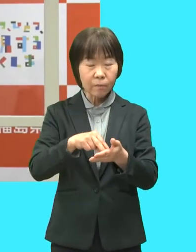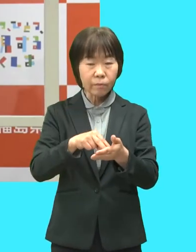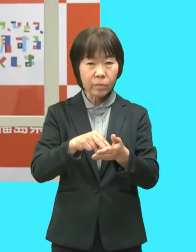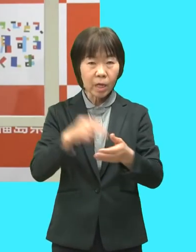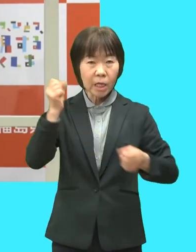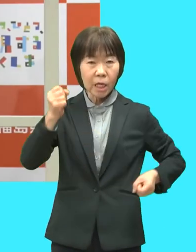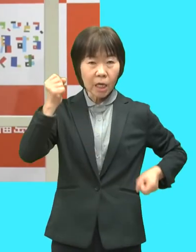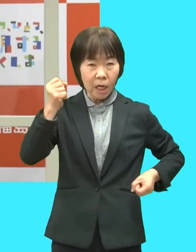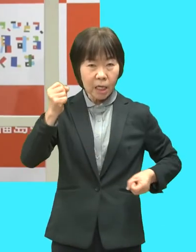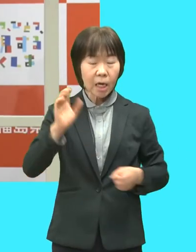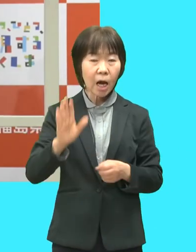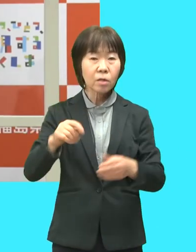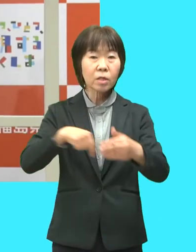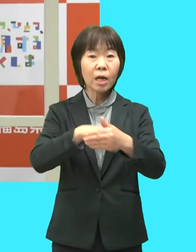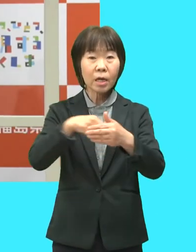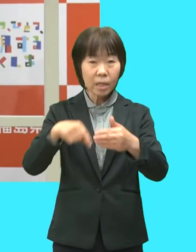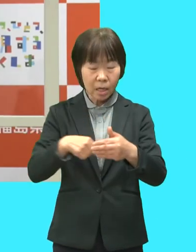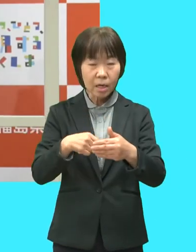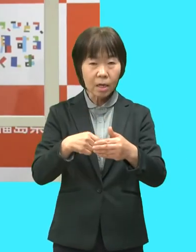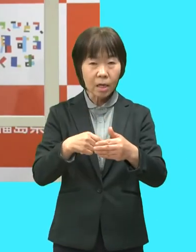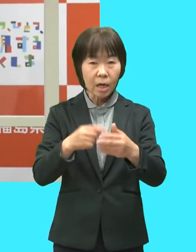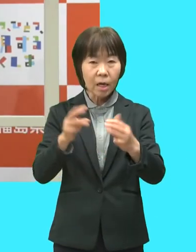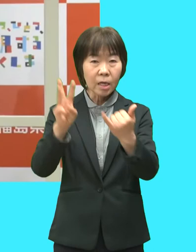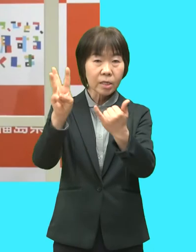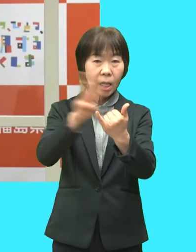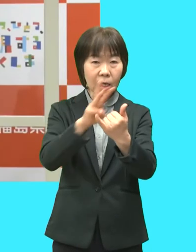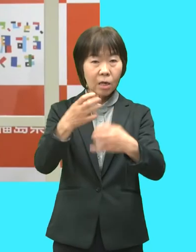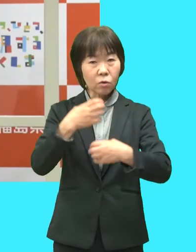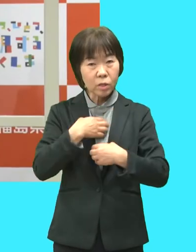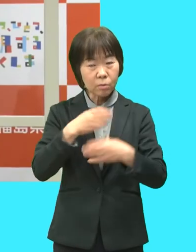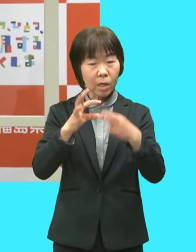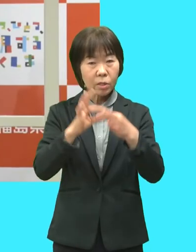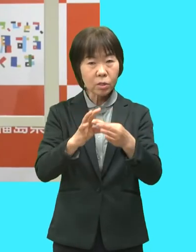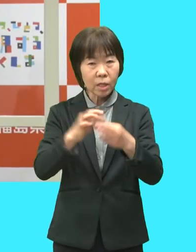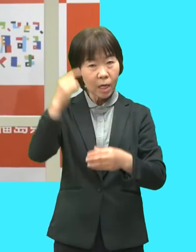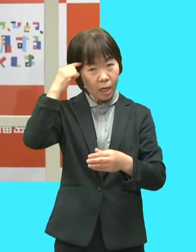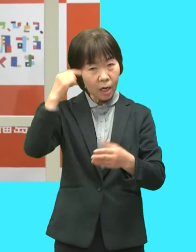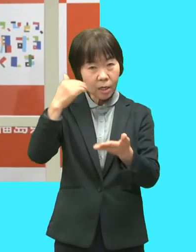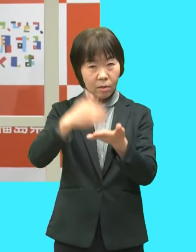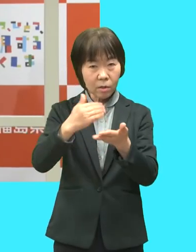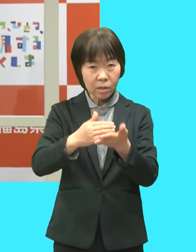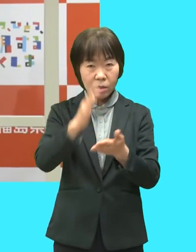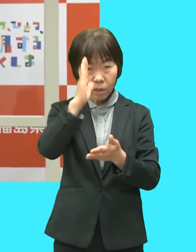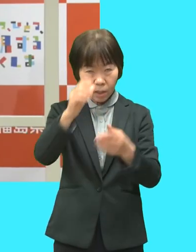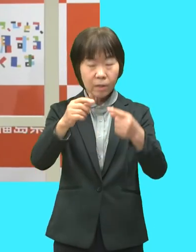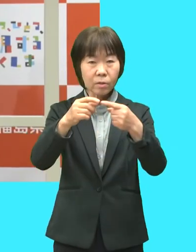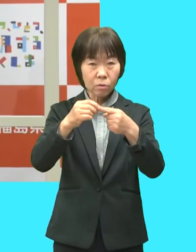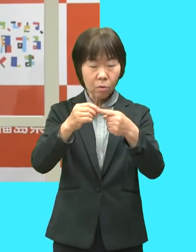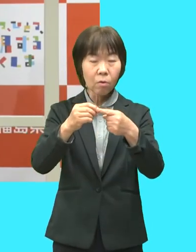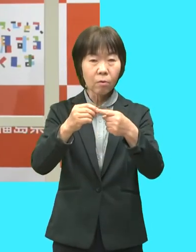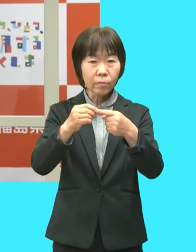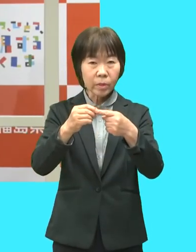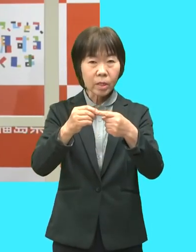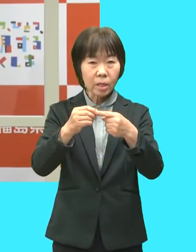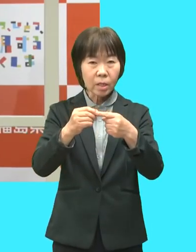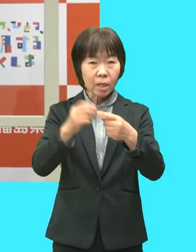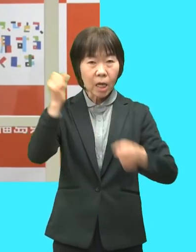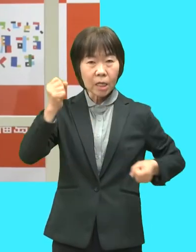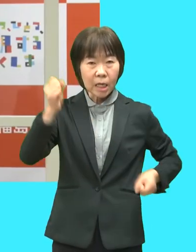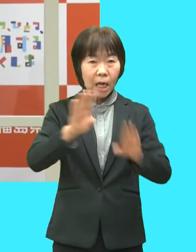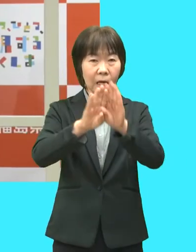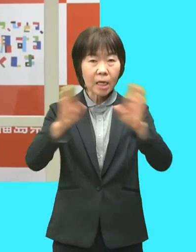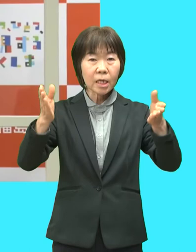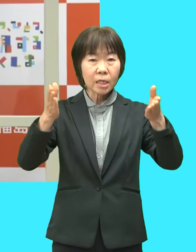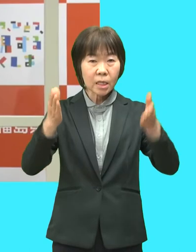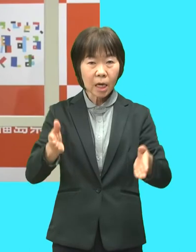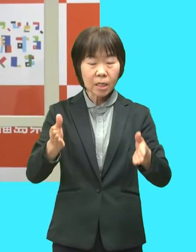火リレーを控える中で、そうした災害への懸念について考えをお聞かせいただきたいのと、またリレー開催期間に